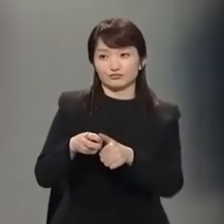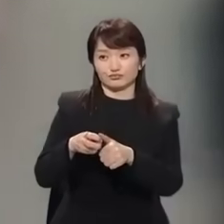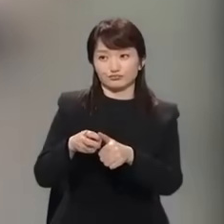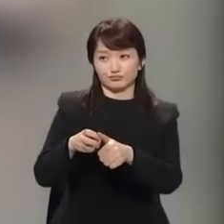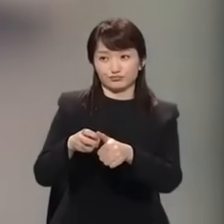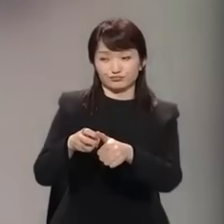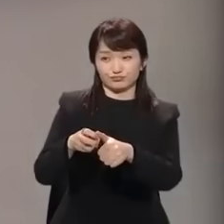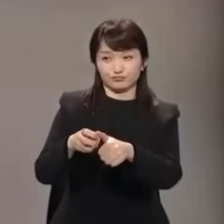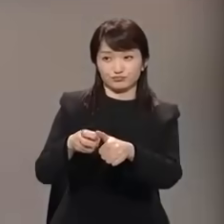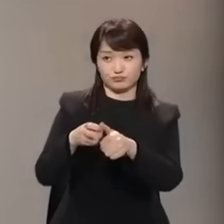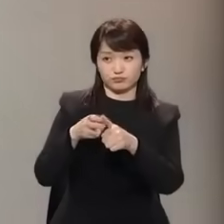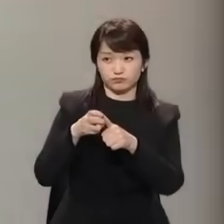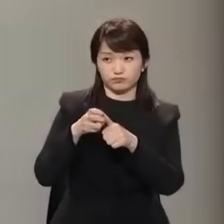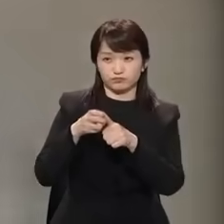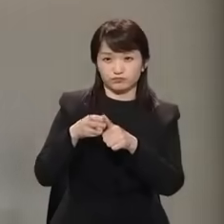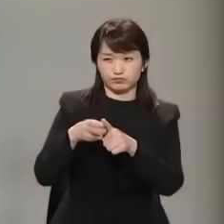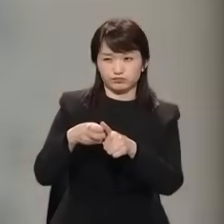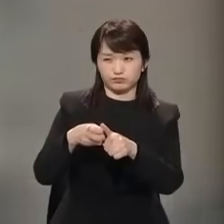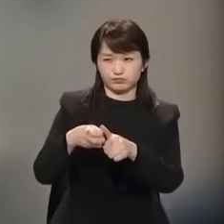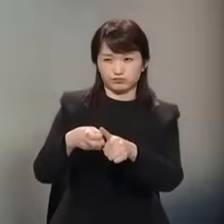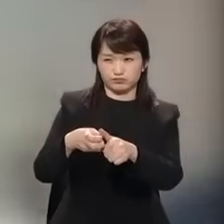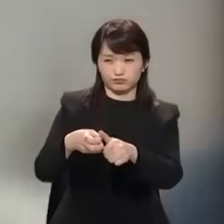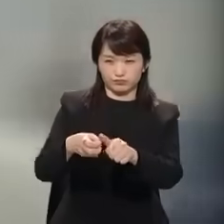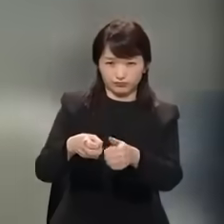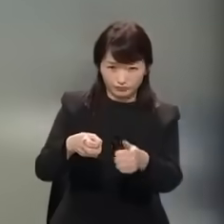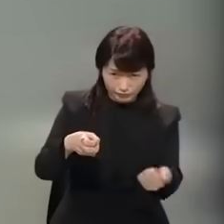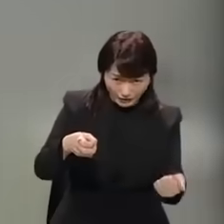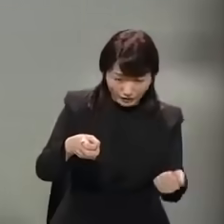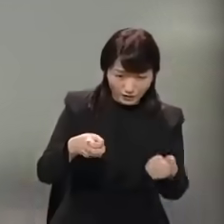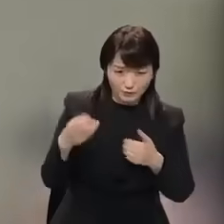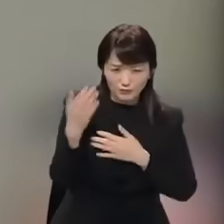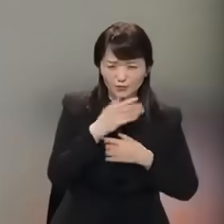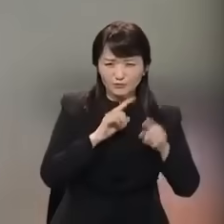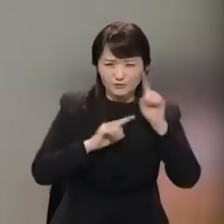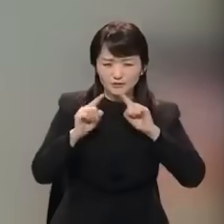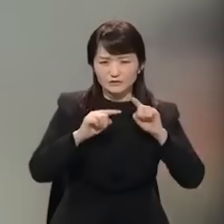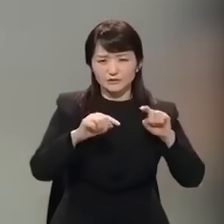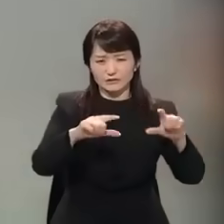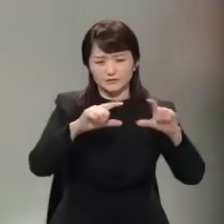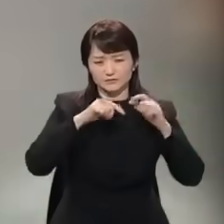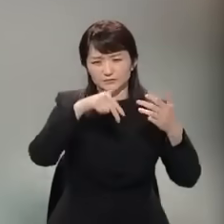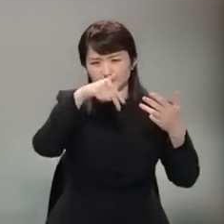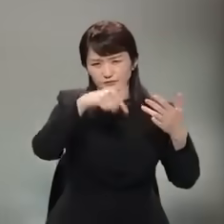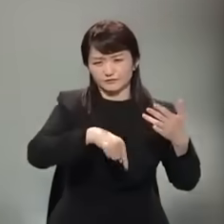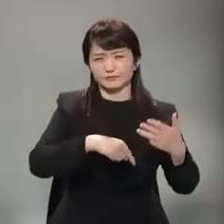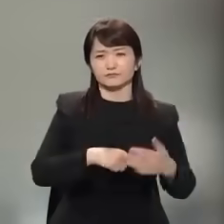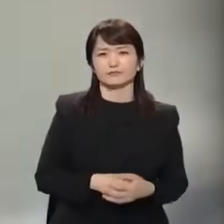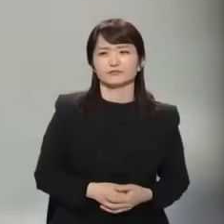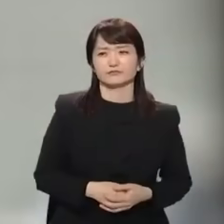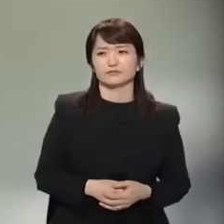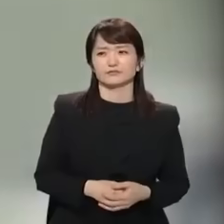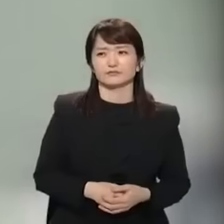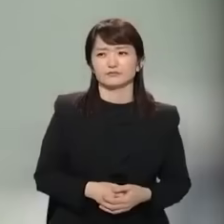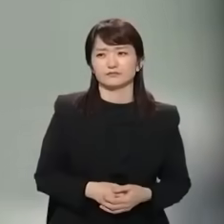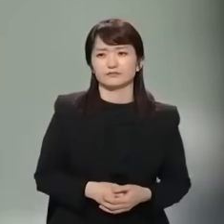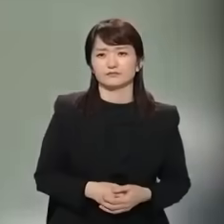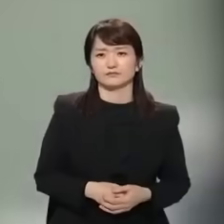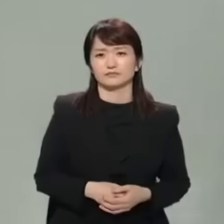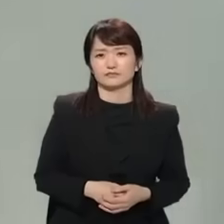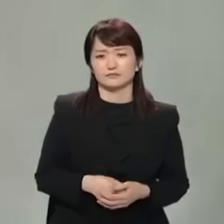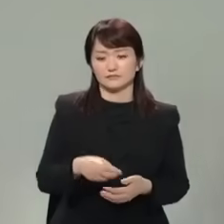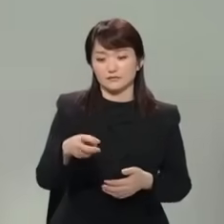지금 차에 매달려서 지금 영화 찍는 것처럼. 네, 좀 끔찍하고 좀 무섭네요. 보통 이제 사람이 매달려 있으면 차량을 세워야